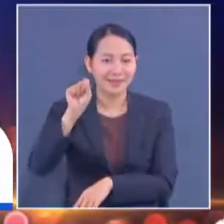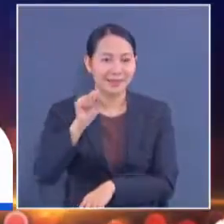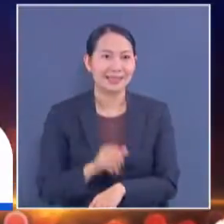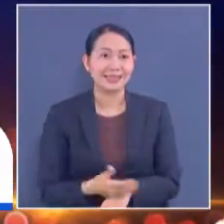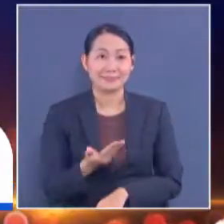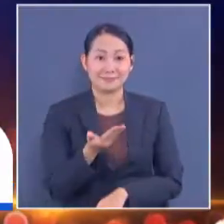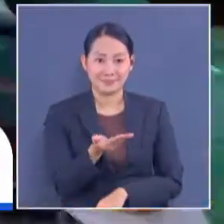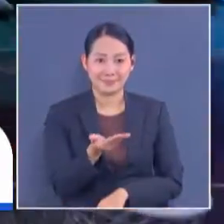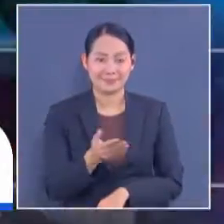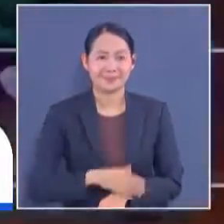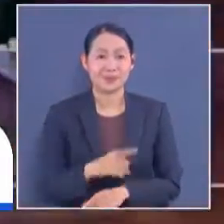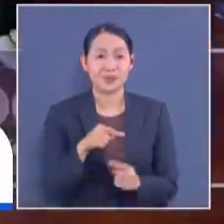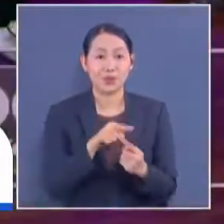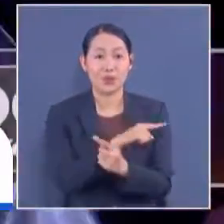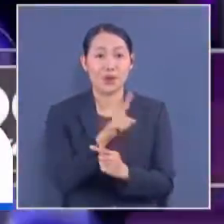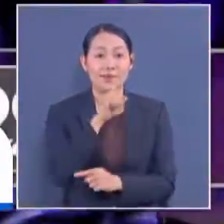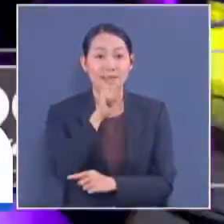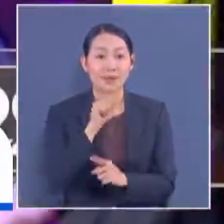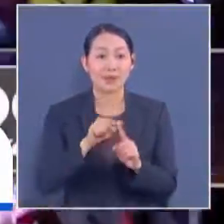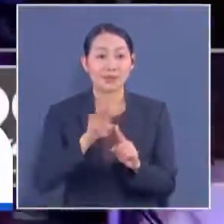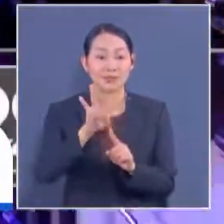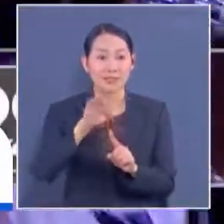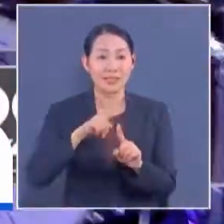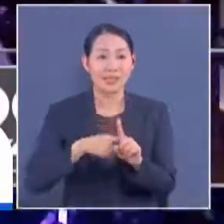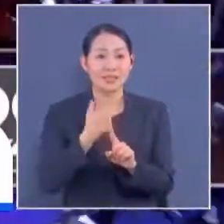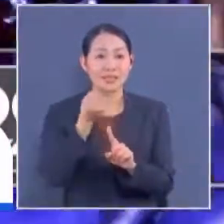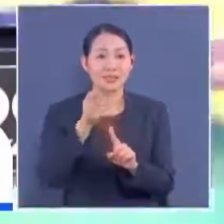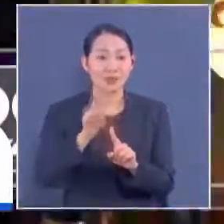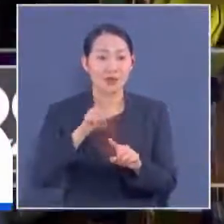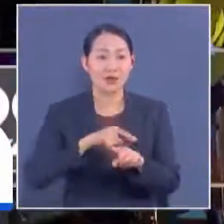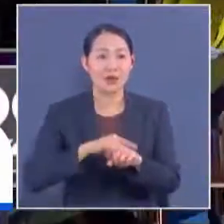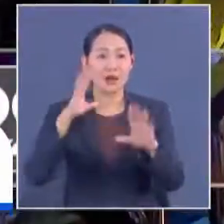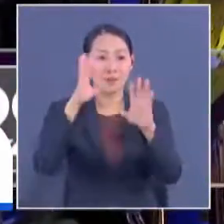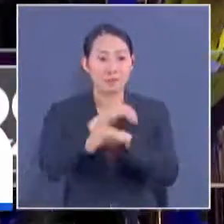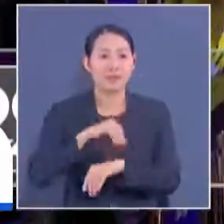ลีวูดเกมไนท์ไทยแลนด์วันอาทิตย์ที่4ธันวาคมนี้เวลา3ทุ่มตรงทางช่องโมโน29ค่ะ